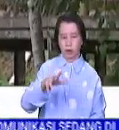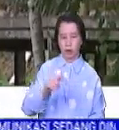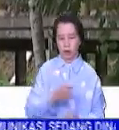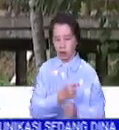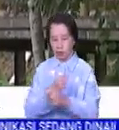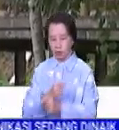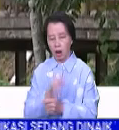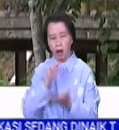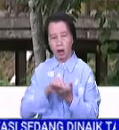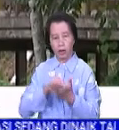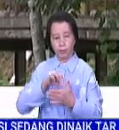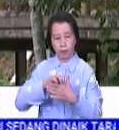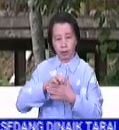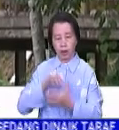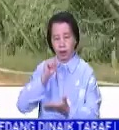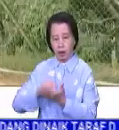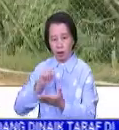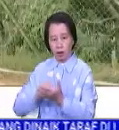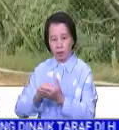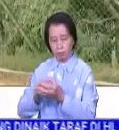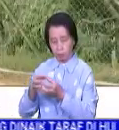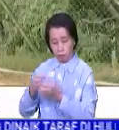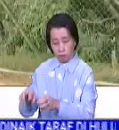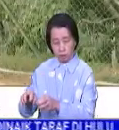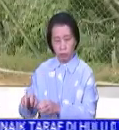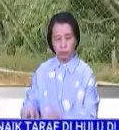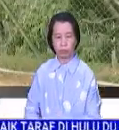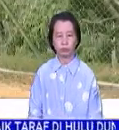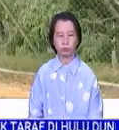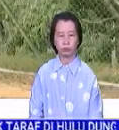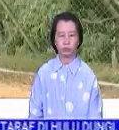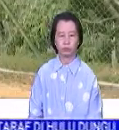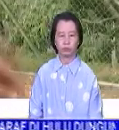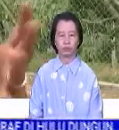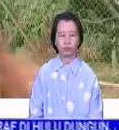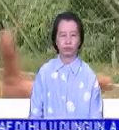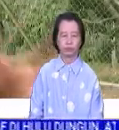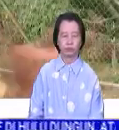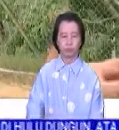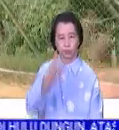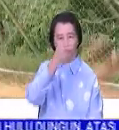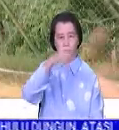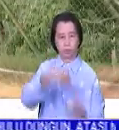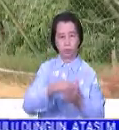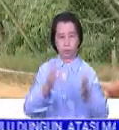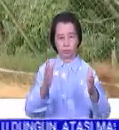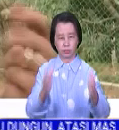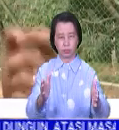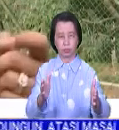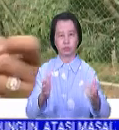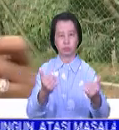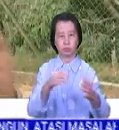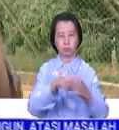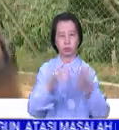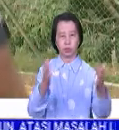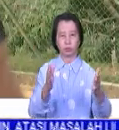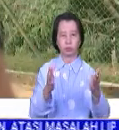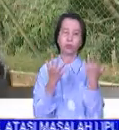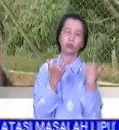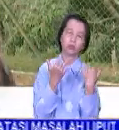ayam pedaging selain ayam penelur ini tujuu sebab dalam tempoh kita apa